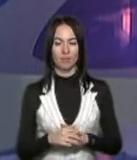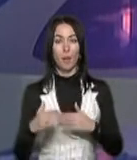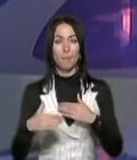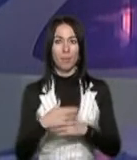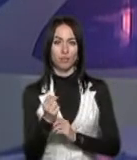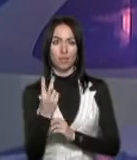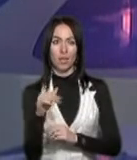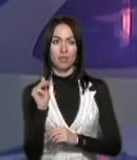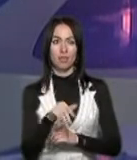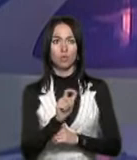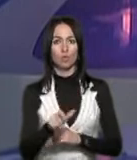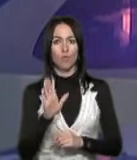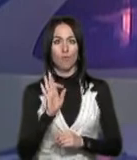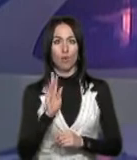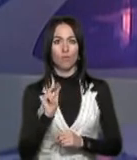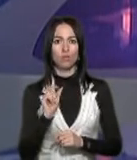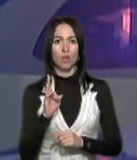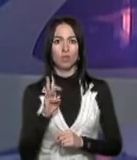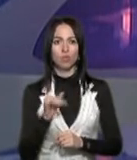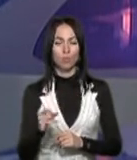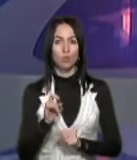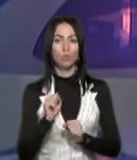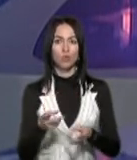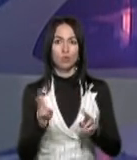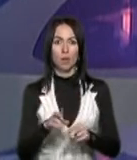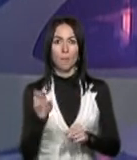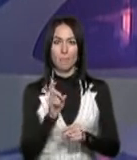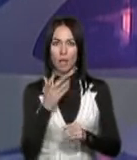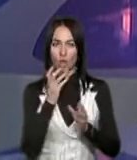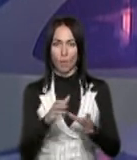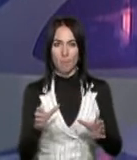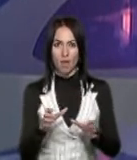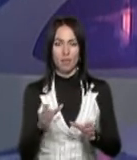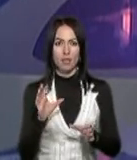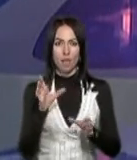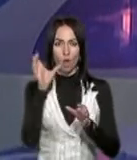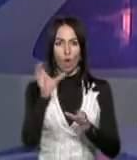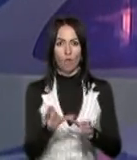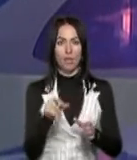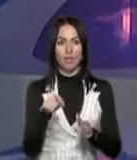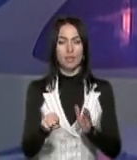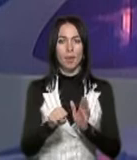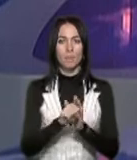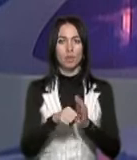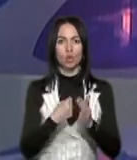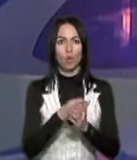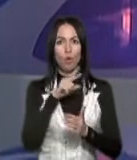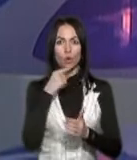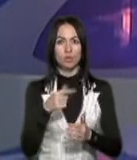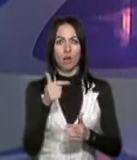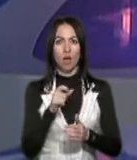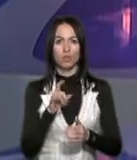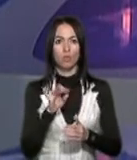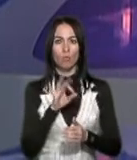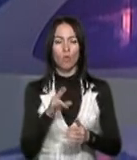Майже 12 тисяч людей у Вовчанському районі можуть лишитися без опалення. Котельні там під'єднані до російського газопроводу